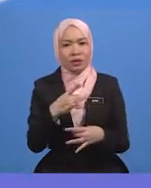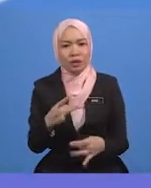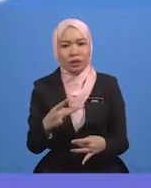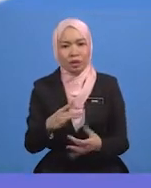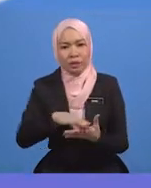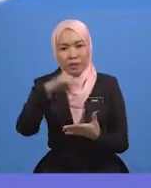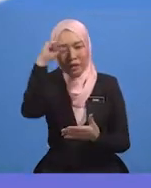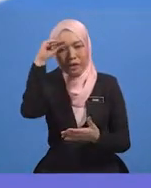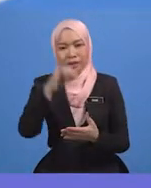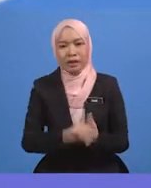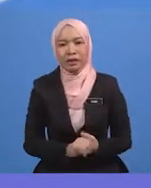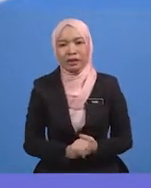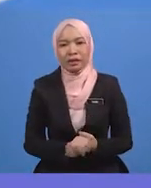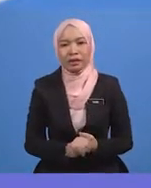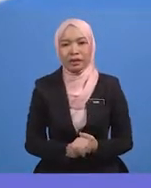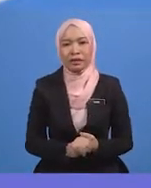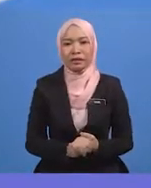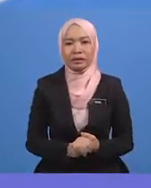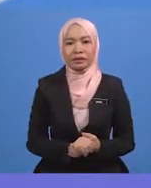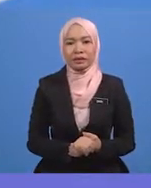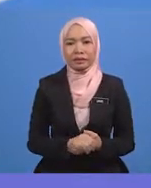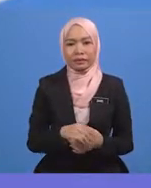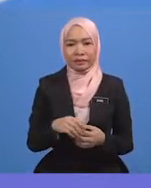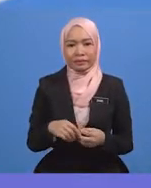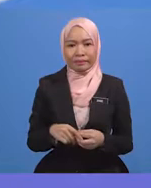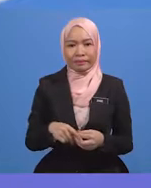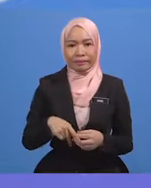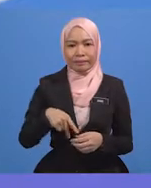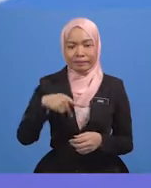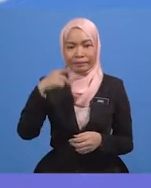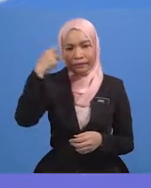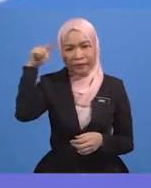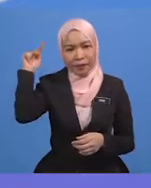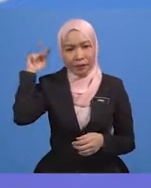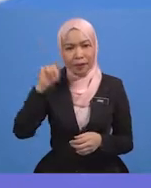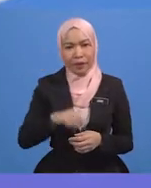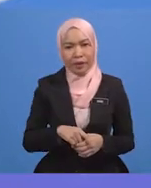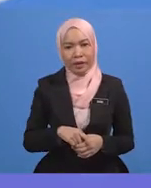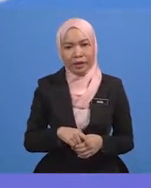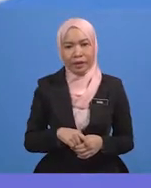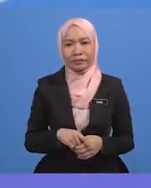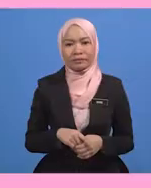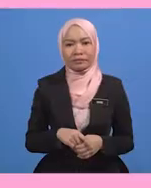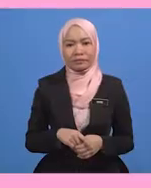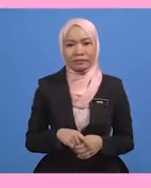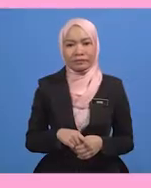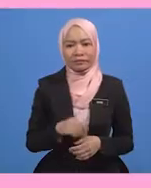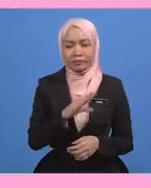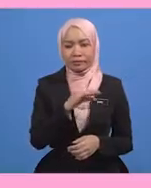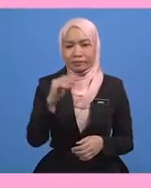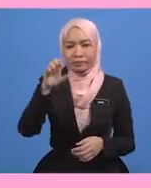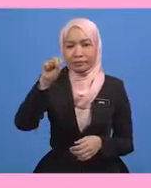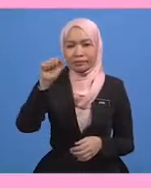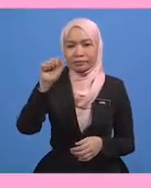politik. Dalam masa yang sama, beliau memanfaatkan kemahirannya dalam berbahasa